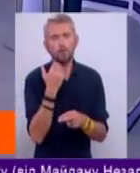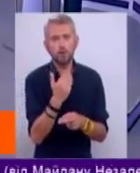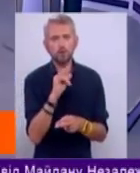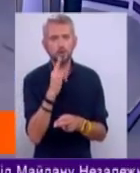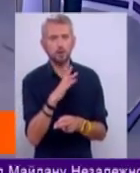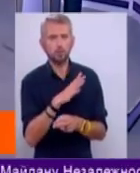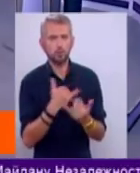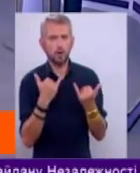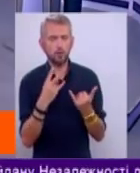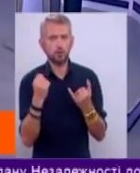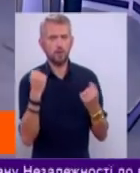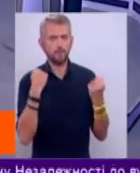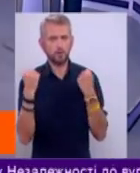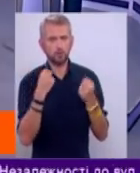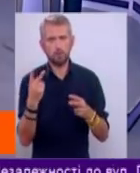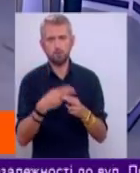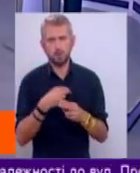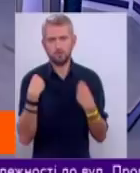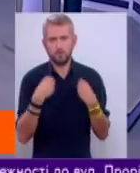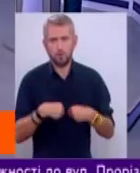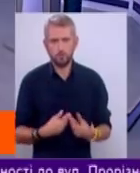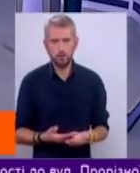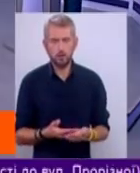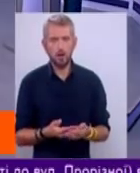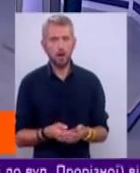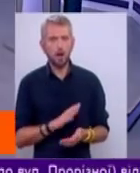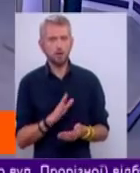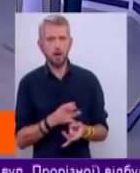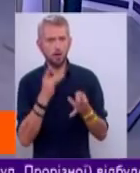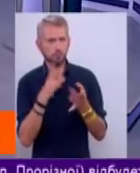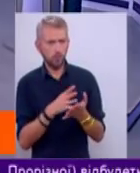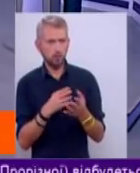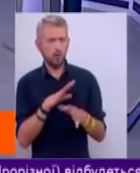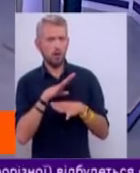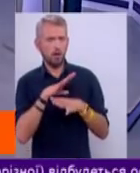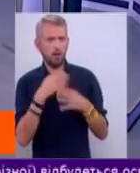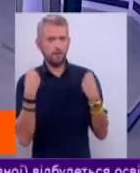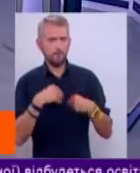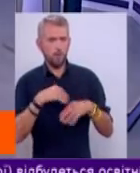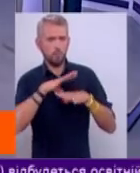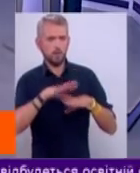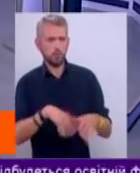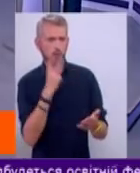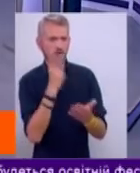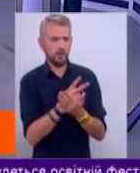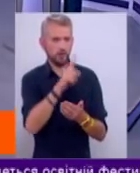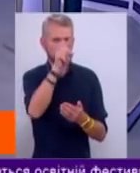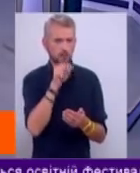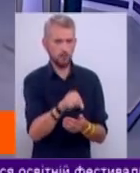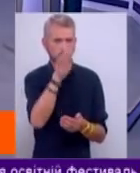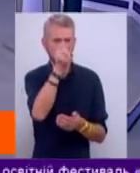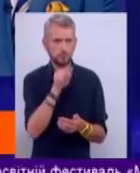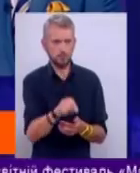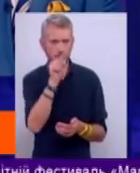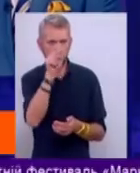була сьогодні на фізкультурі без форми. Не був без форми, там двійка. І знаків оклику так. Від 3 до 30.